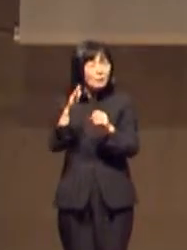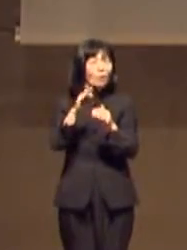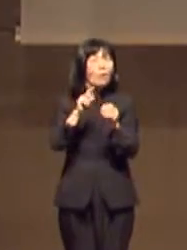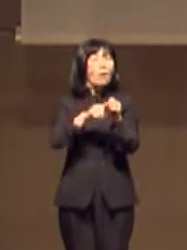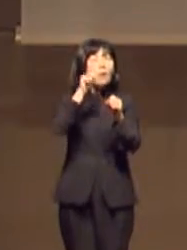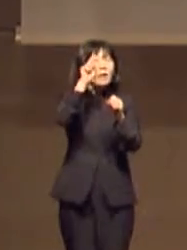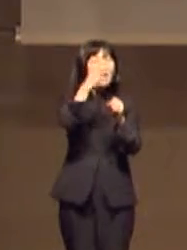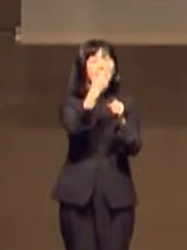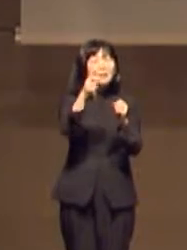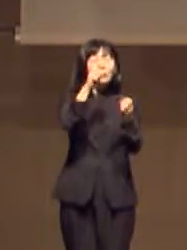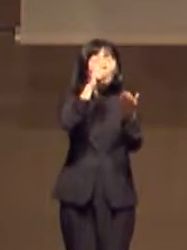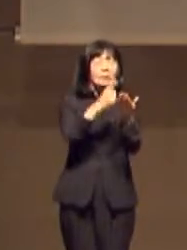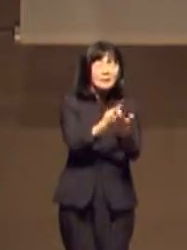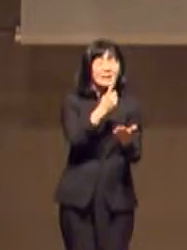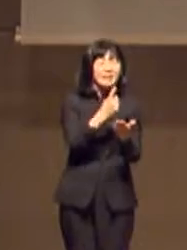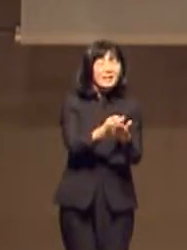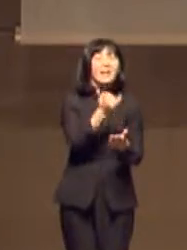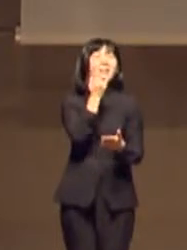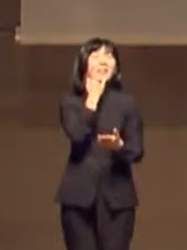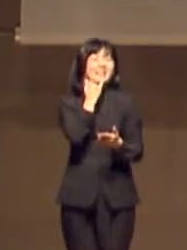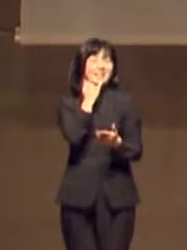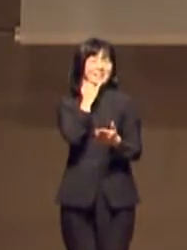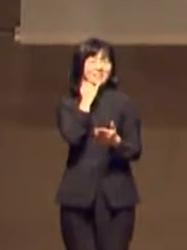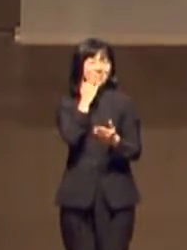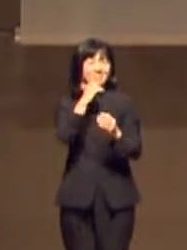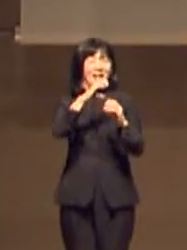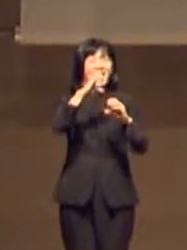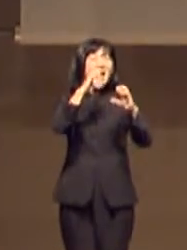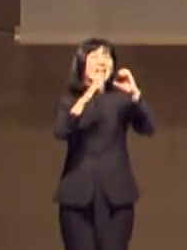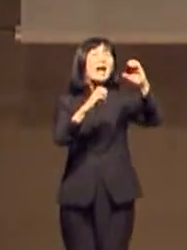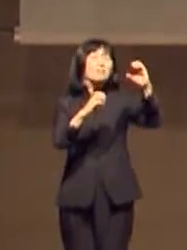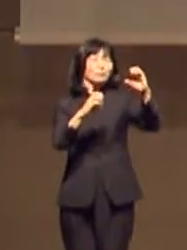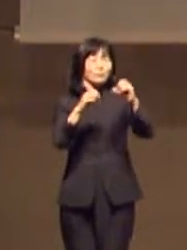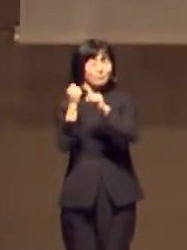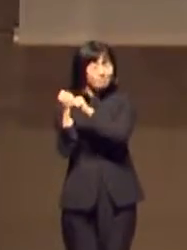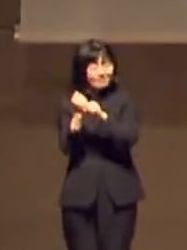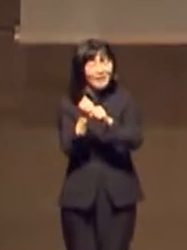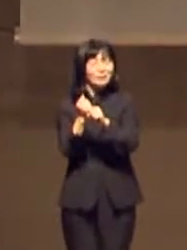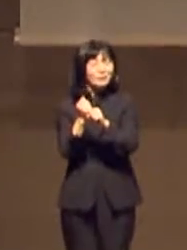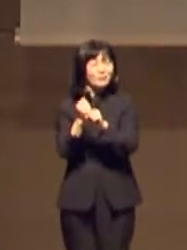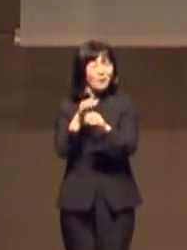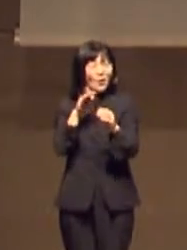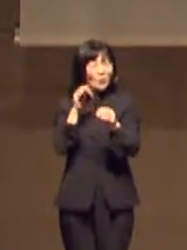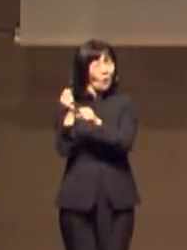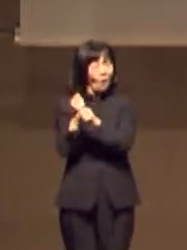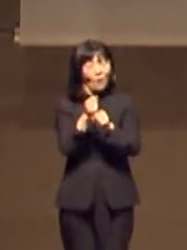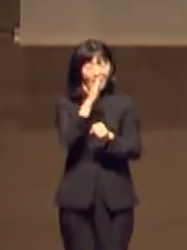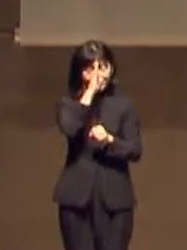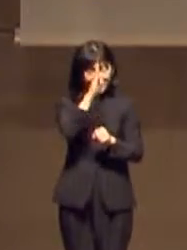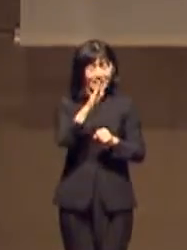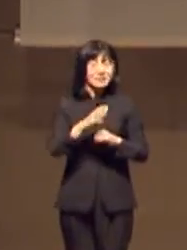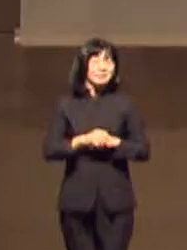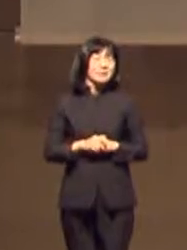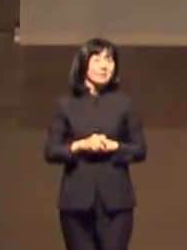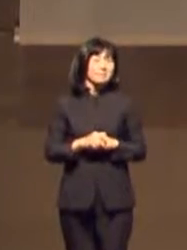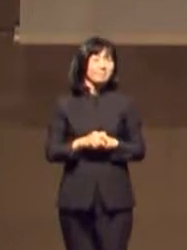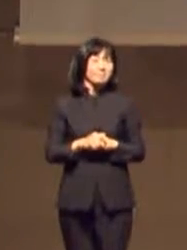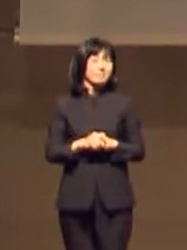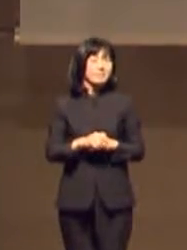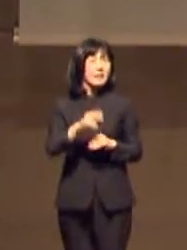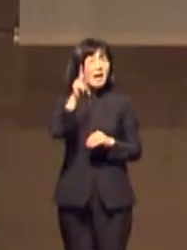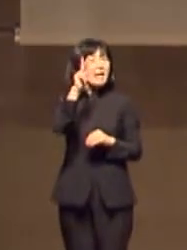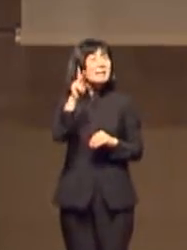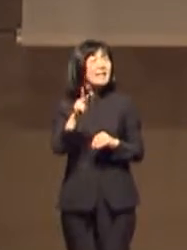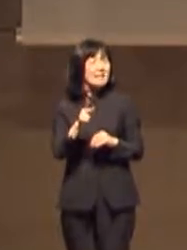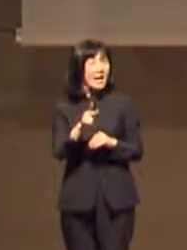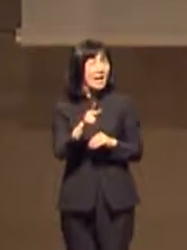来年度だけでも結構でございます。カープのご贔屓をよろしくお願いいたします。 カタカナの広島